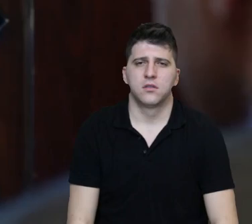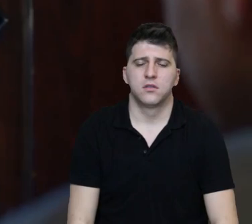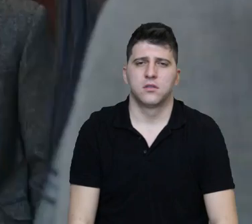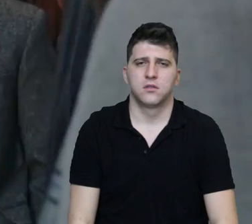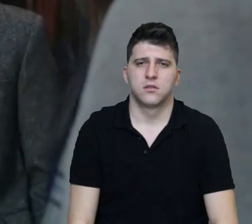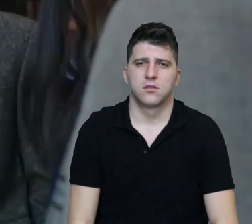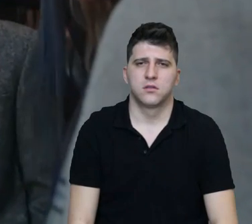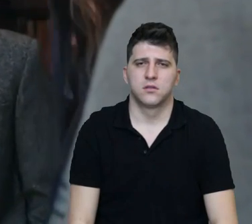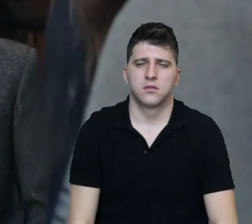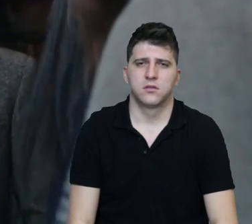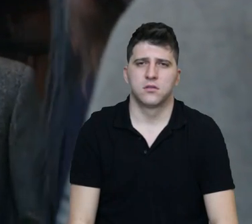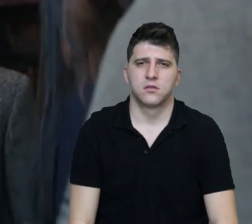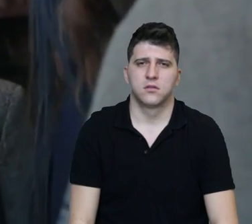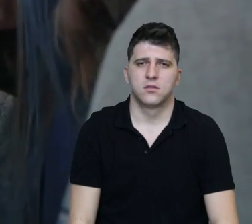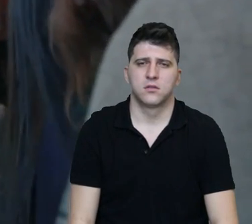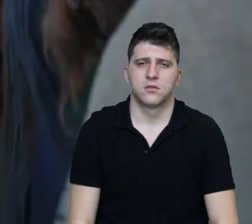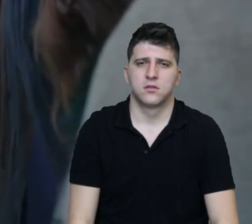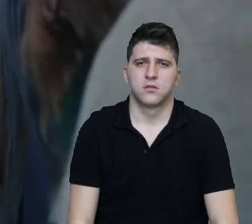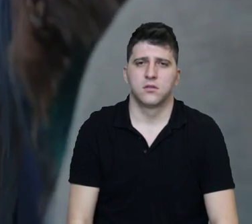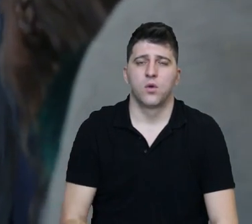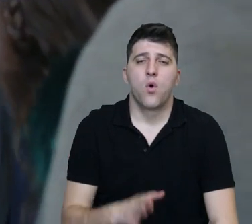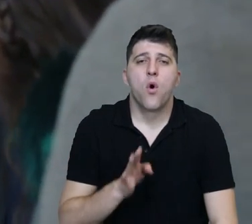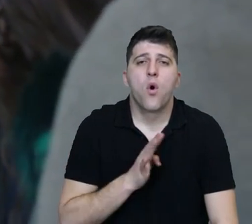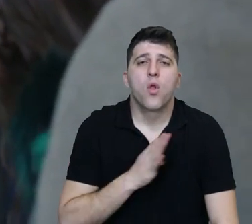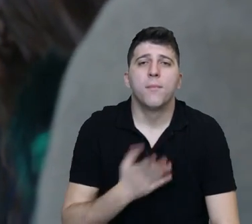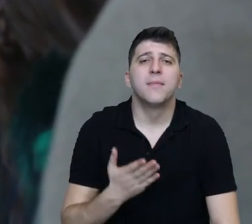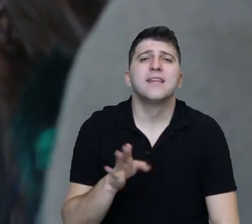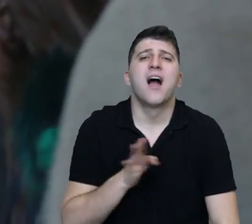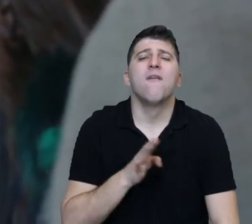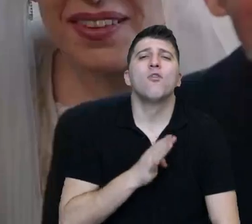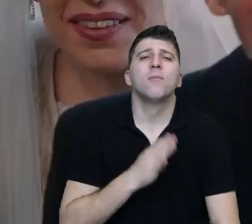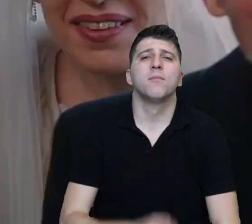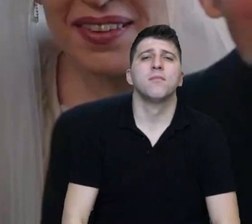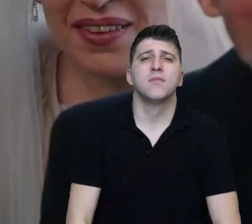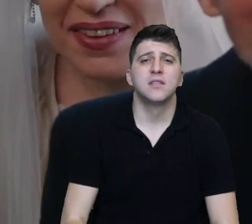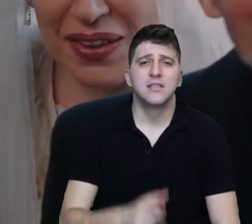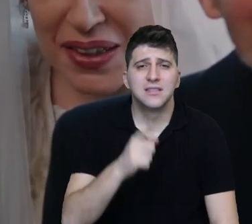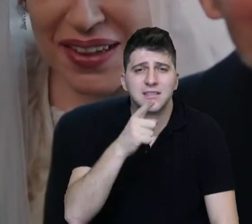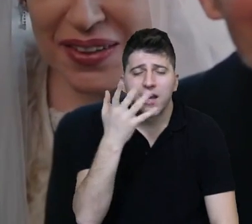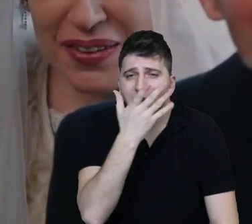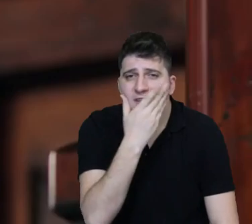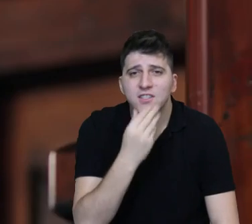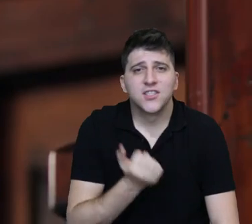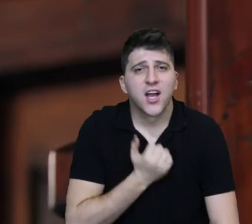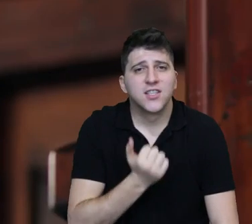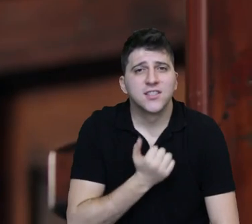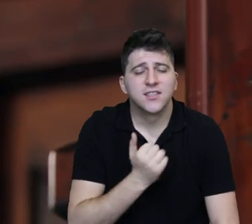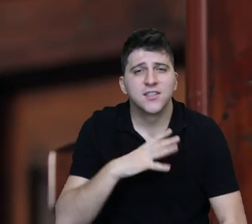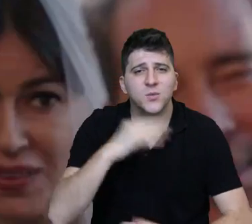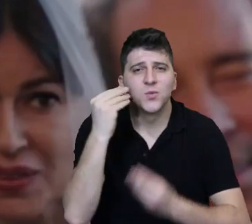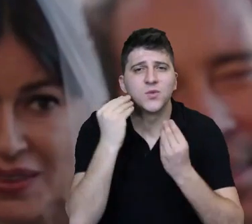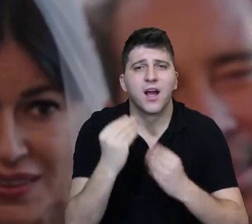Arda merdivenlerin başında. Oğlum. Yavrum, sen ne kadar yakışıklı olmuşsun